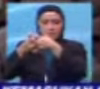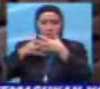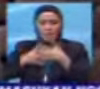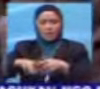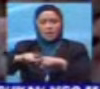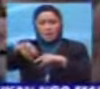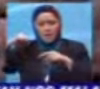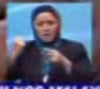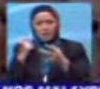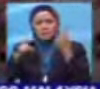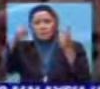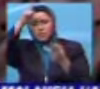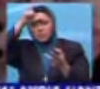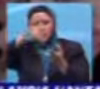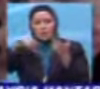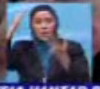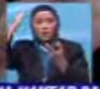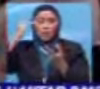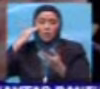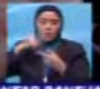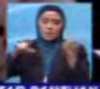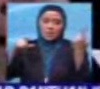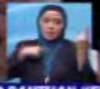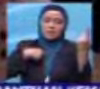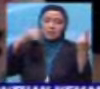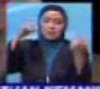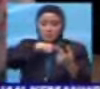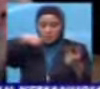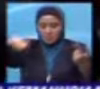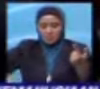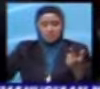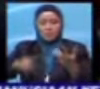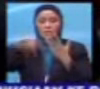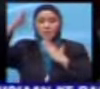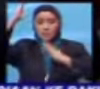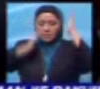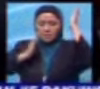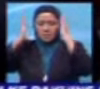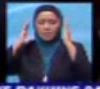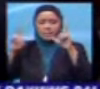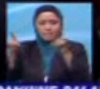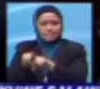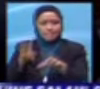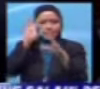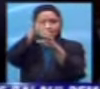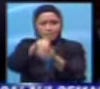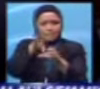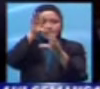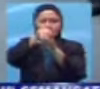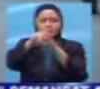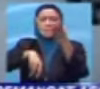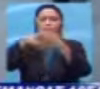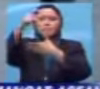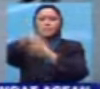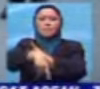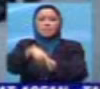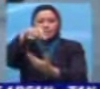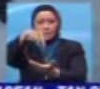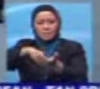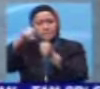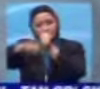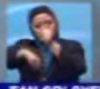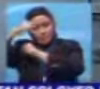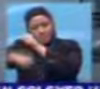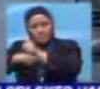termasuk Korea Selatan, China dan Malaysia sendiri menyertai program di sini setiap tahun. Mereka